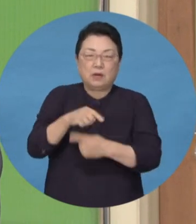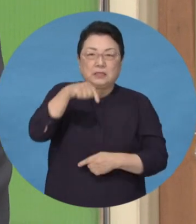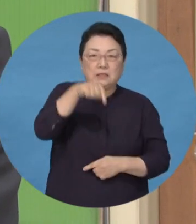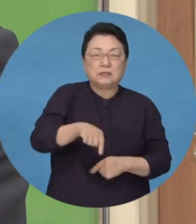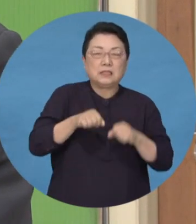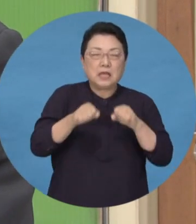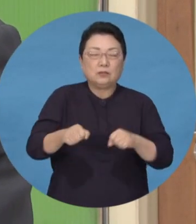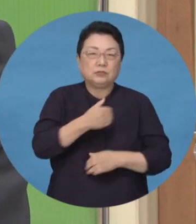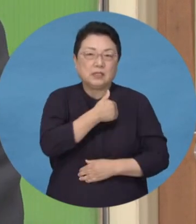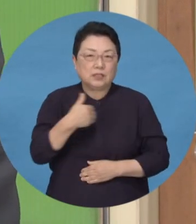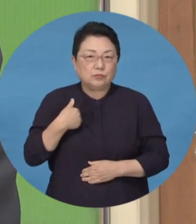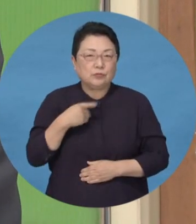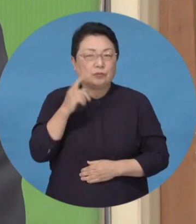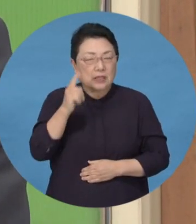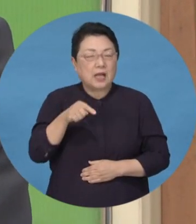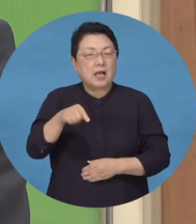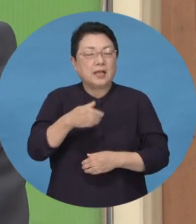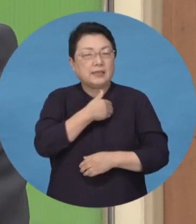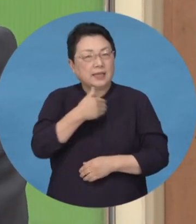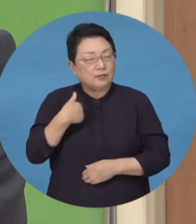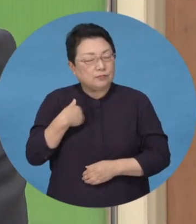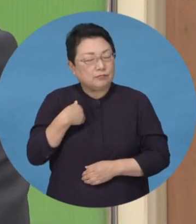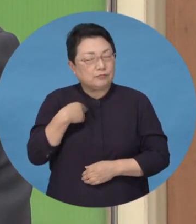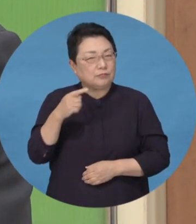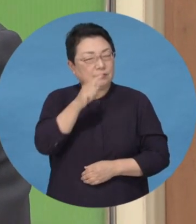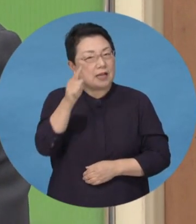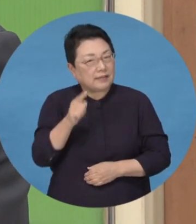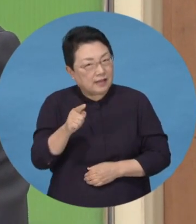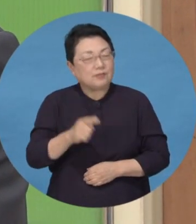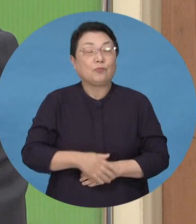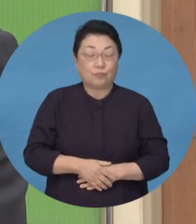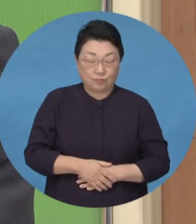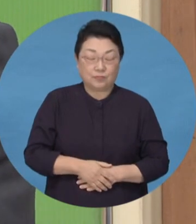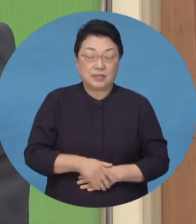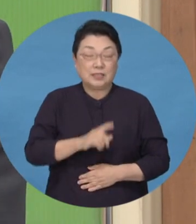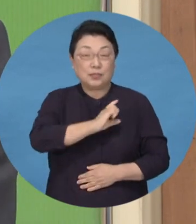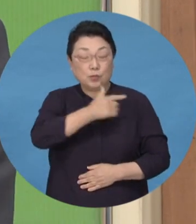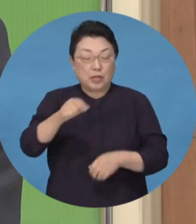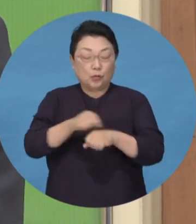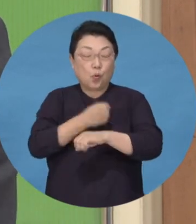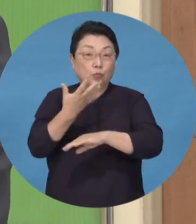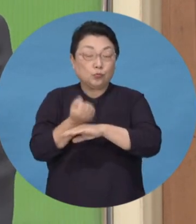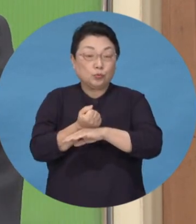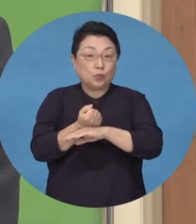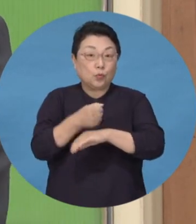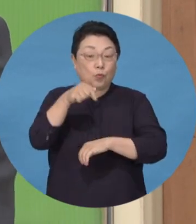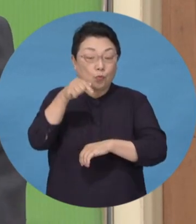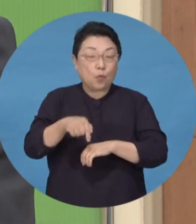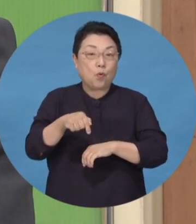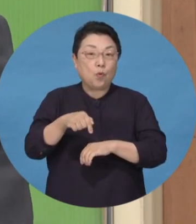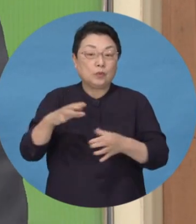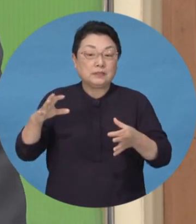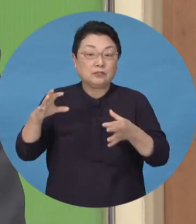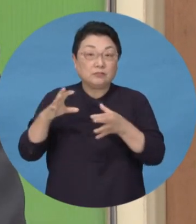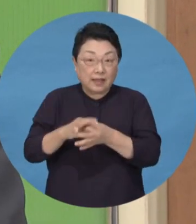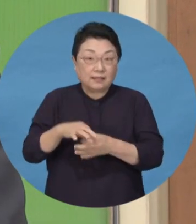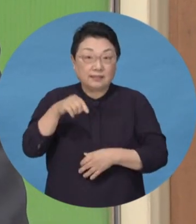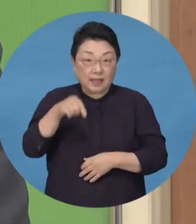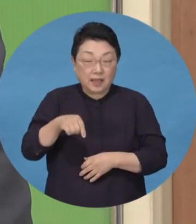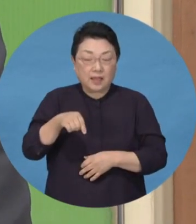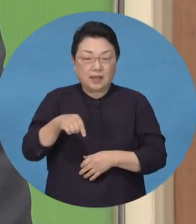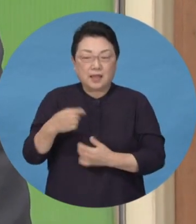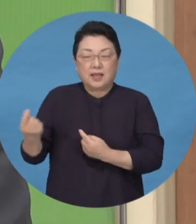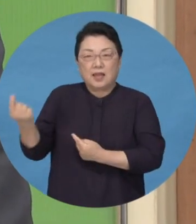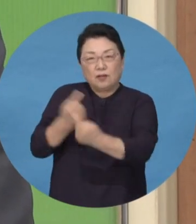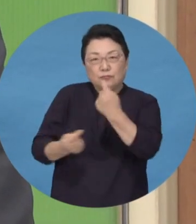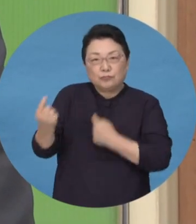そんな機能を誘致することができないだろうかまあそういう特性を生かしたですねその人の